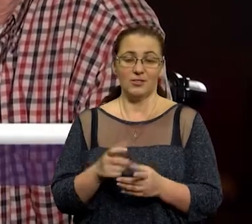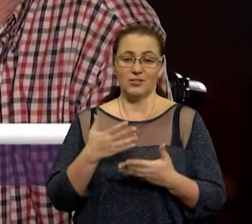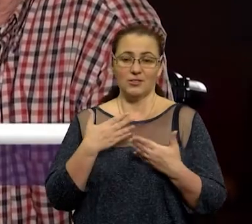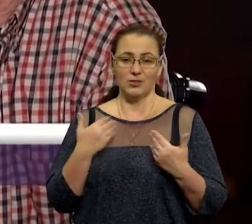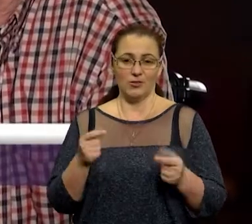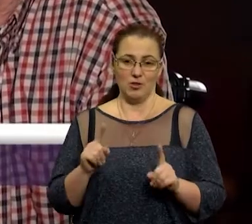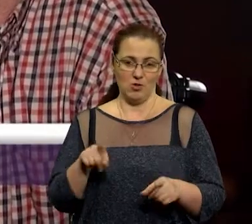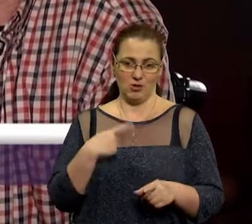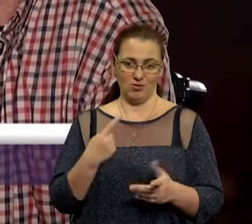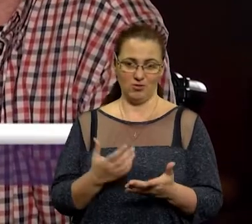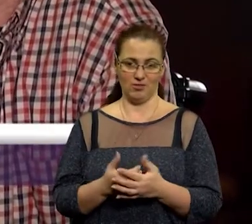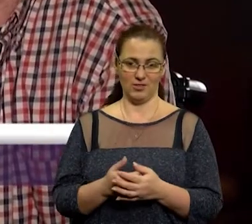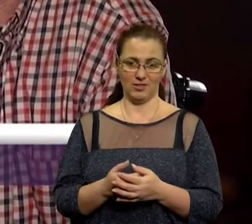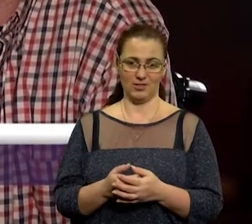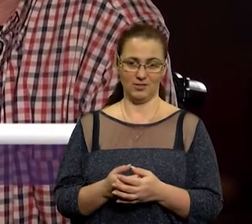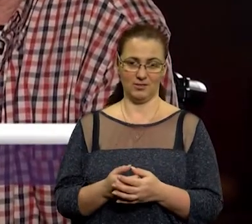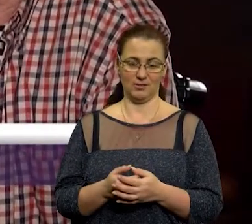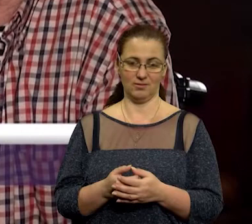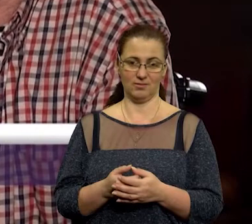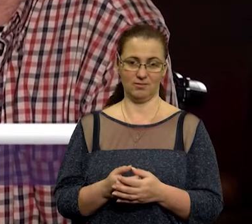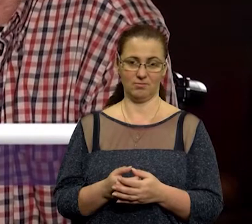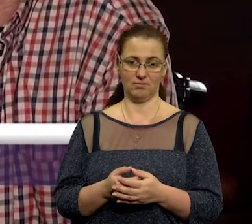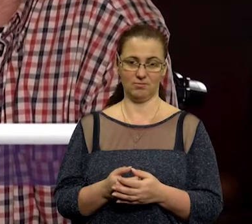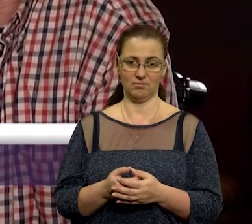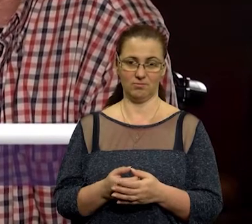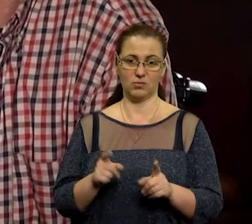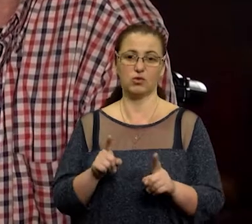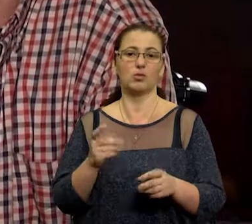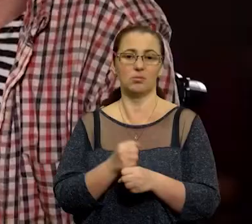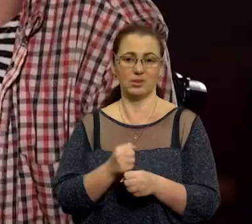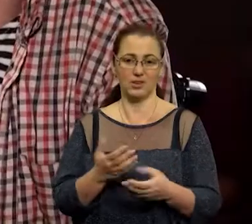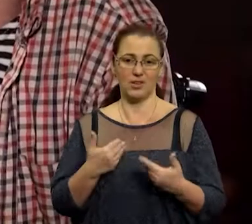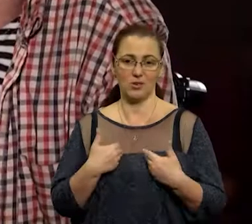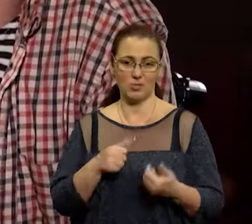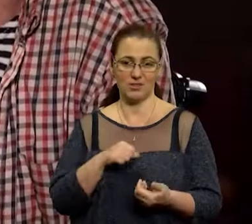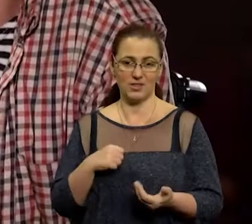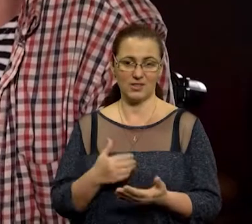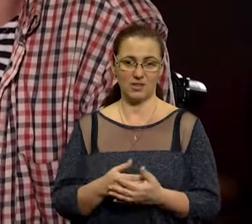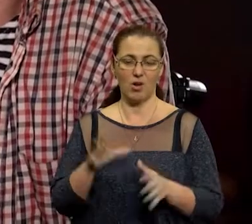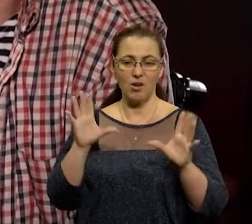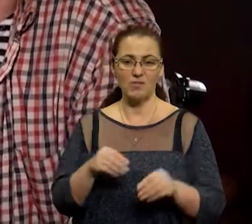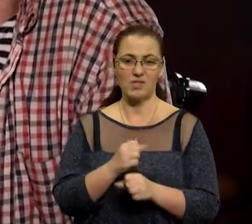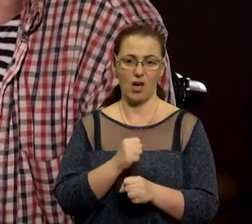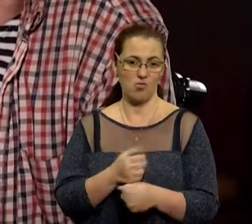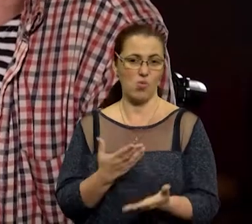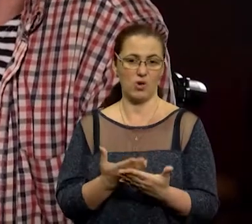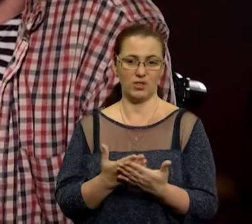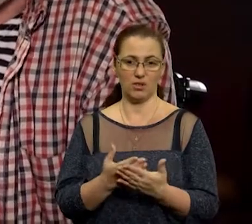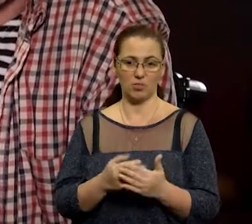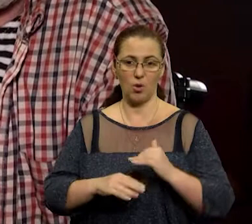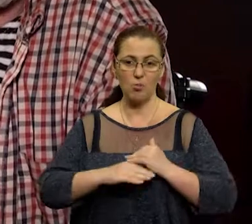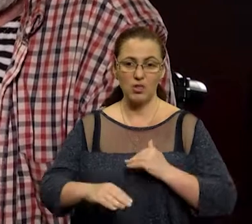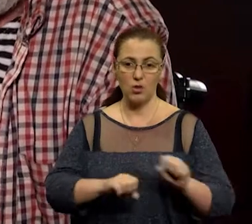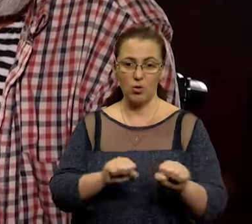говорити. Щоб я того зробив би сам. Вся робота, наприклад, підлогу